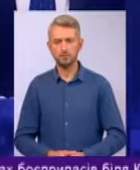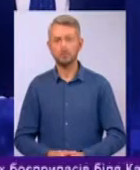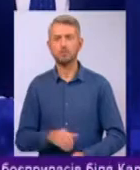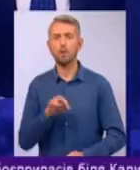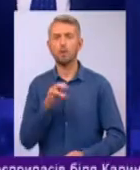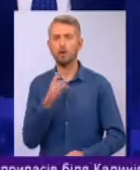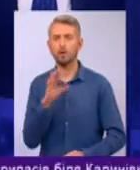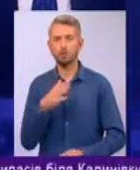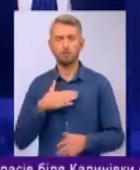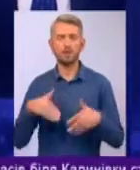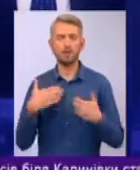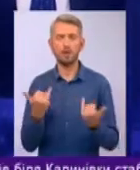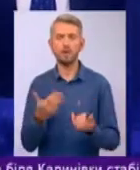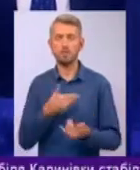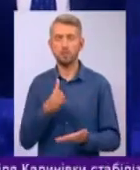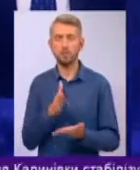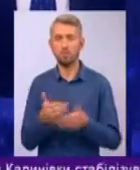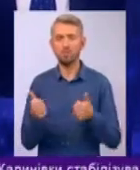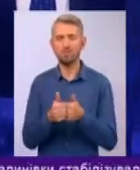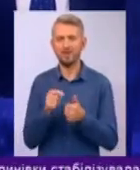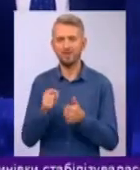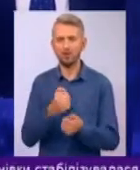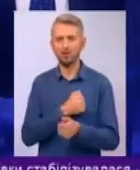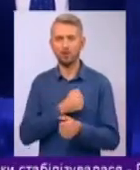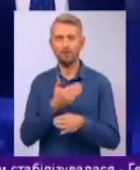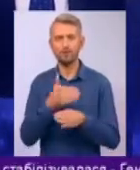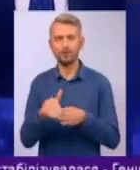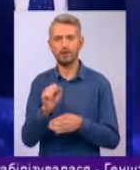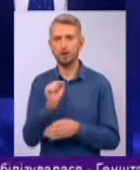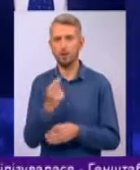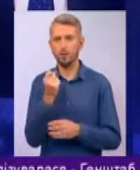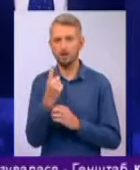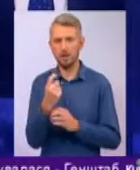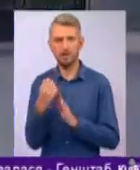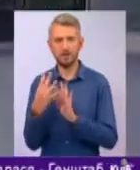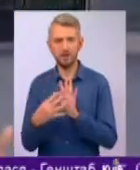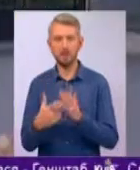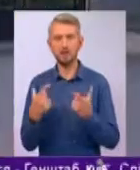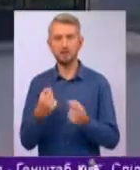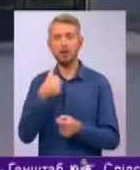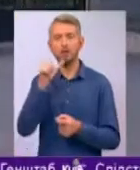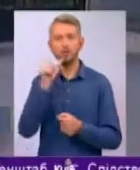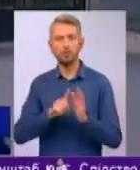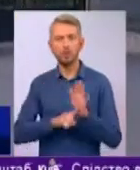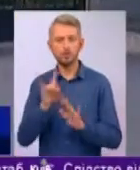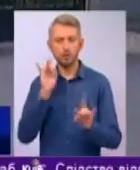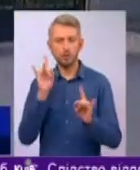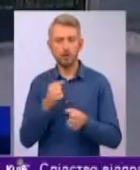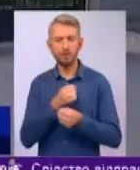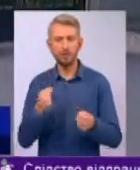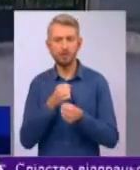Олексе, мої вітання. Нині ми перебуваємо біля тієї самої військової частини А-11-19, де напередодні почали лунати